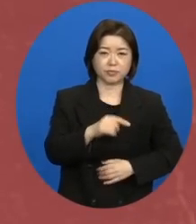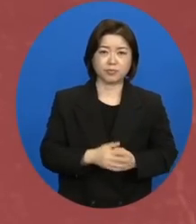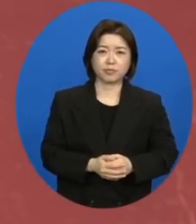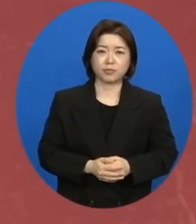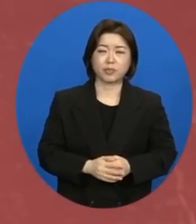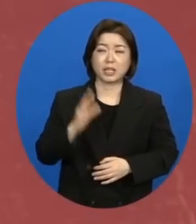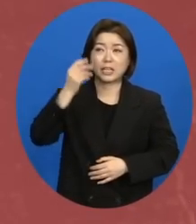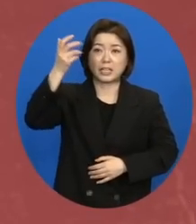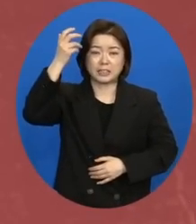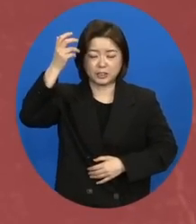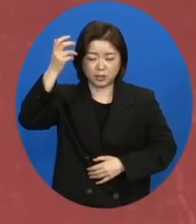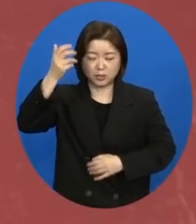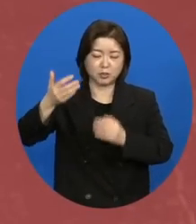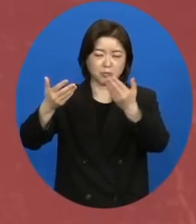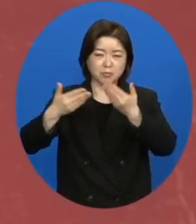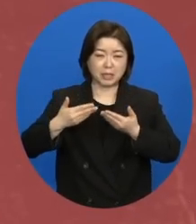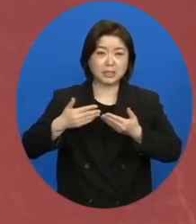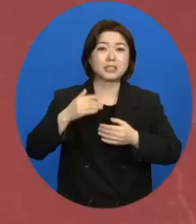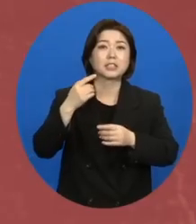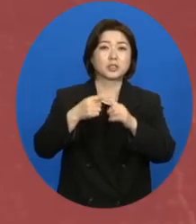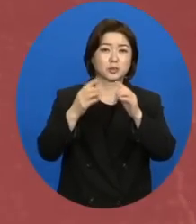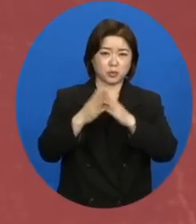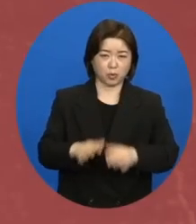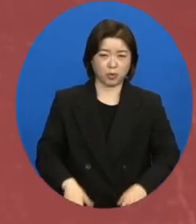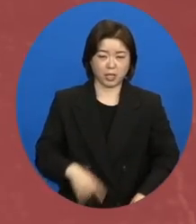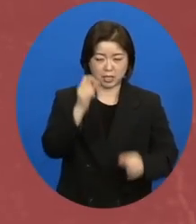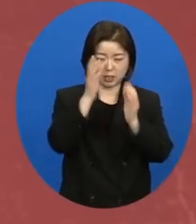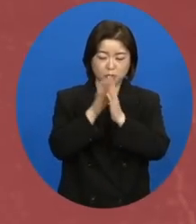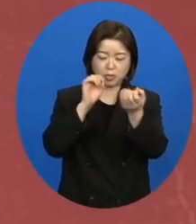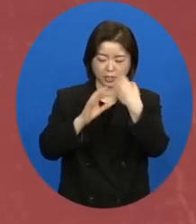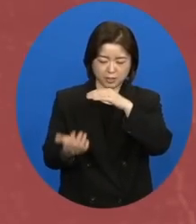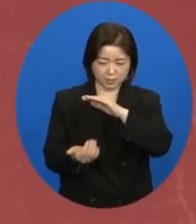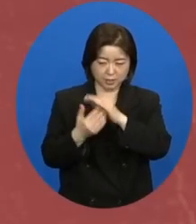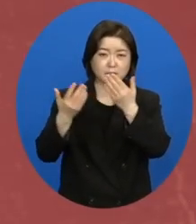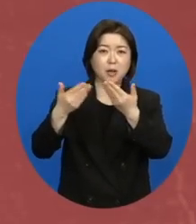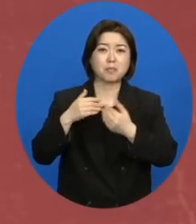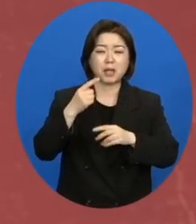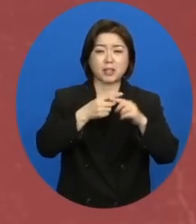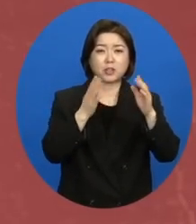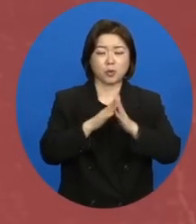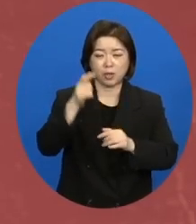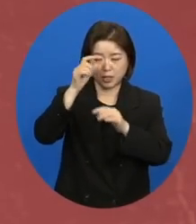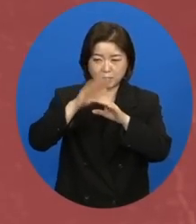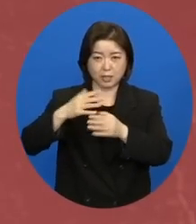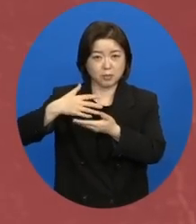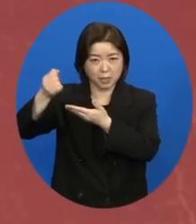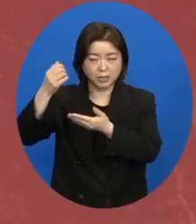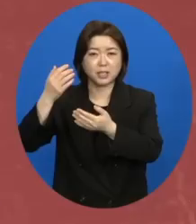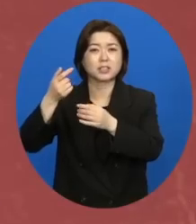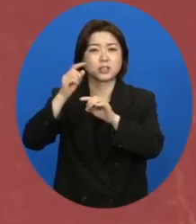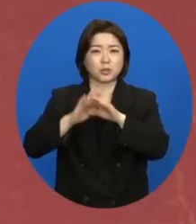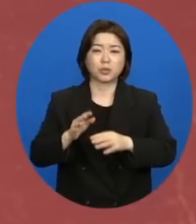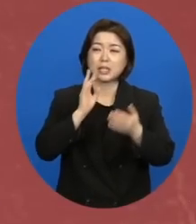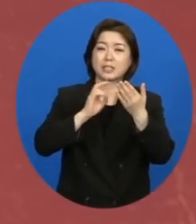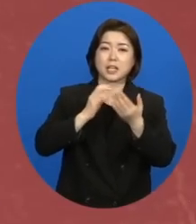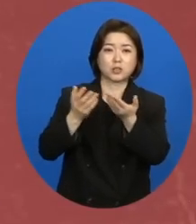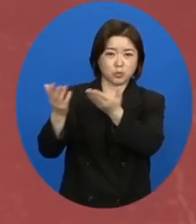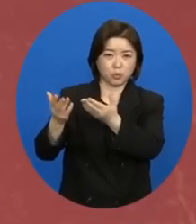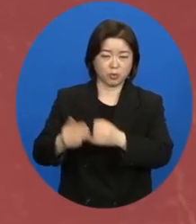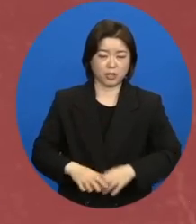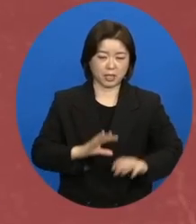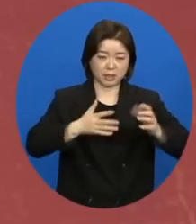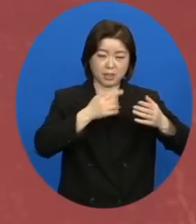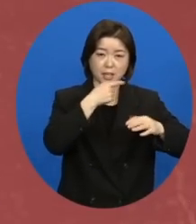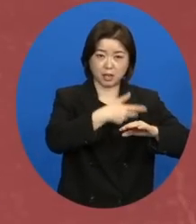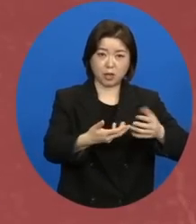성령 인도함 받는 교회, 기도가 응답받는 교회, 예배를 받아지는 교회, 그리고 찬송가 세 번. 나라와